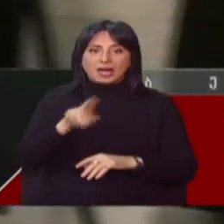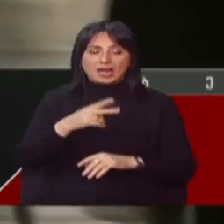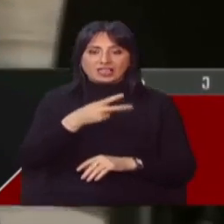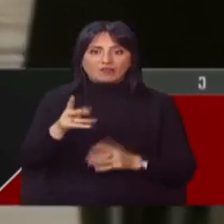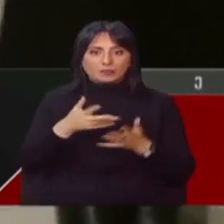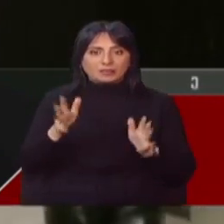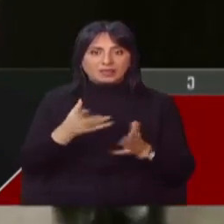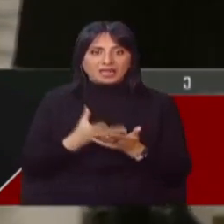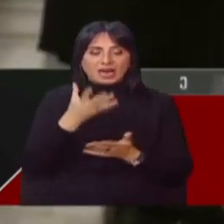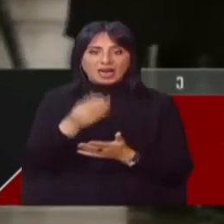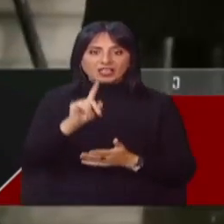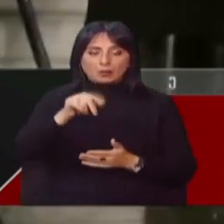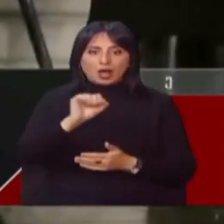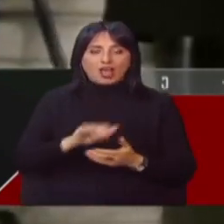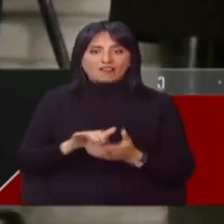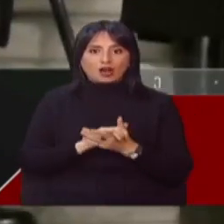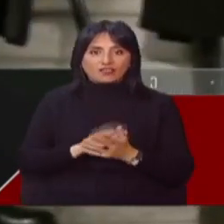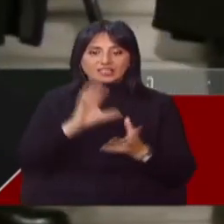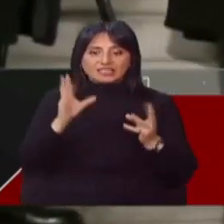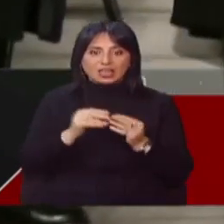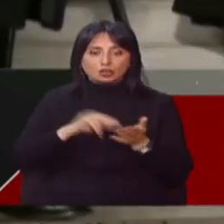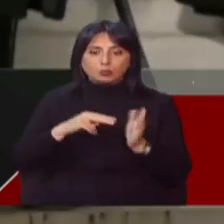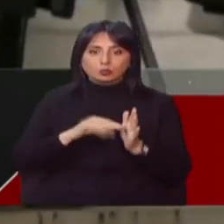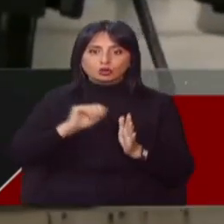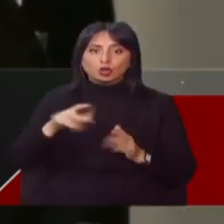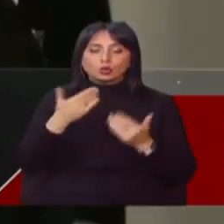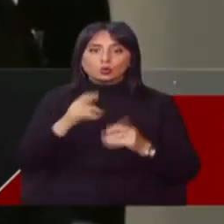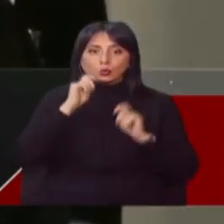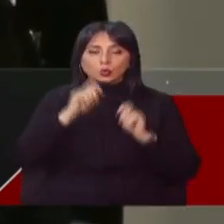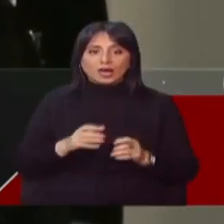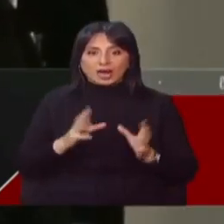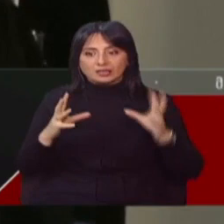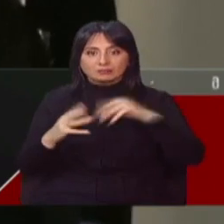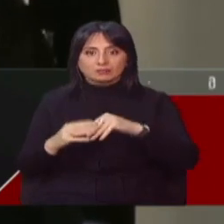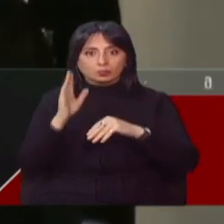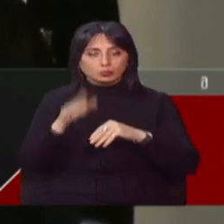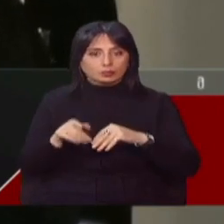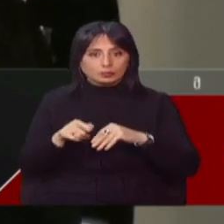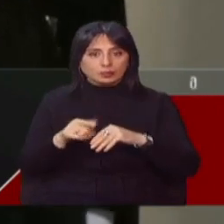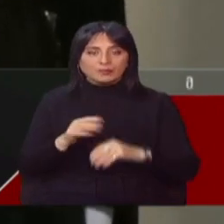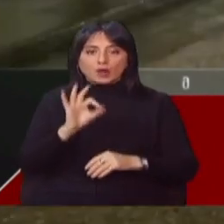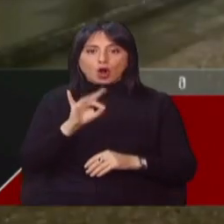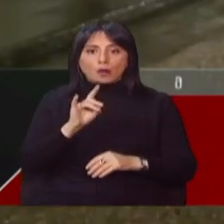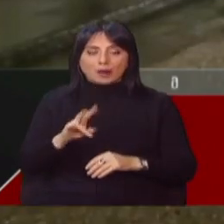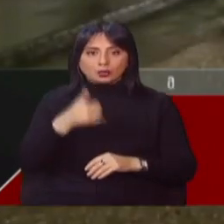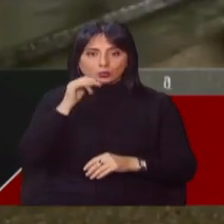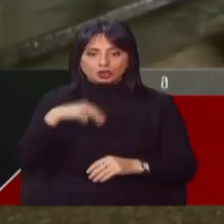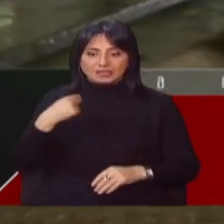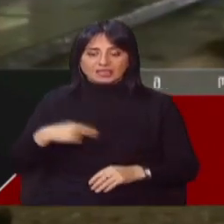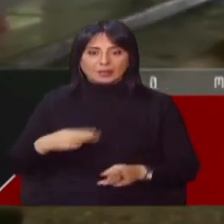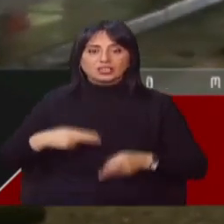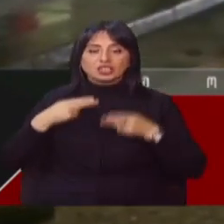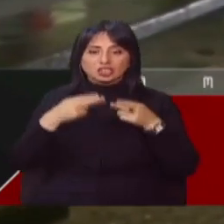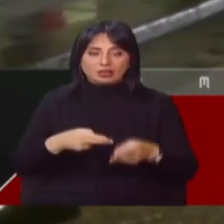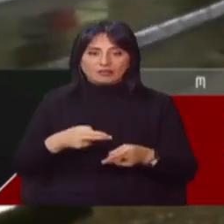ევროს მეტის გადახდა მოუწევს ევროკავშირის საერთო ბიუჯეტში, თუ კი უკრაინა გაერთიანებას შეუერთდება. ვიქტორ ორბანი გუშინ საფრანგეთში